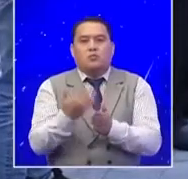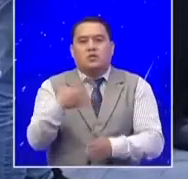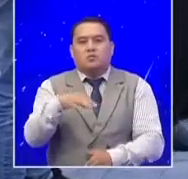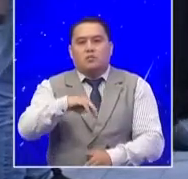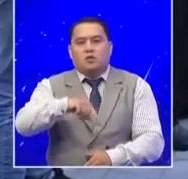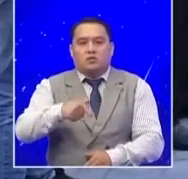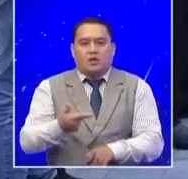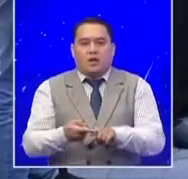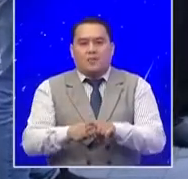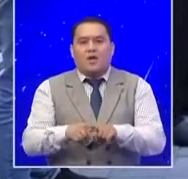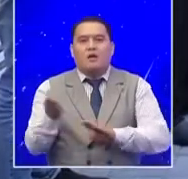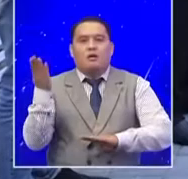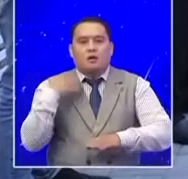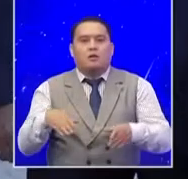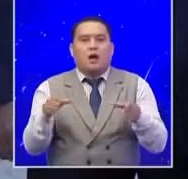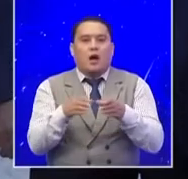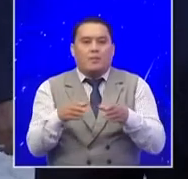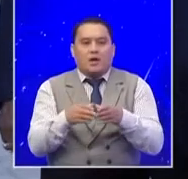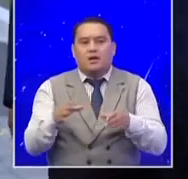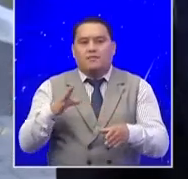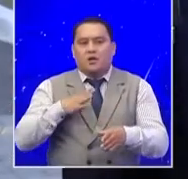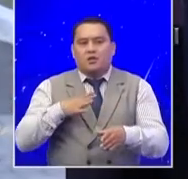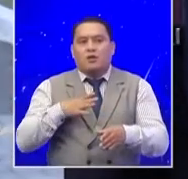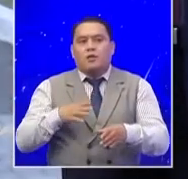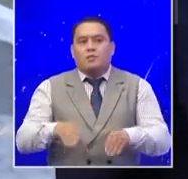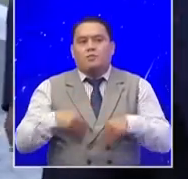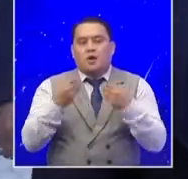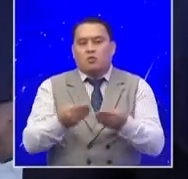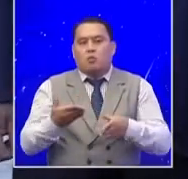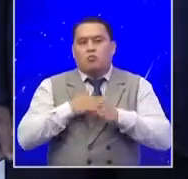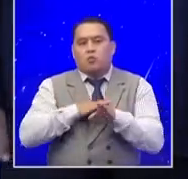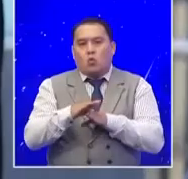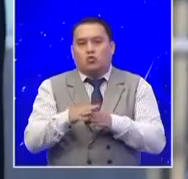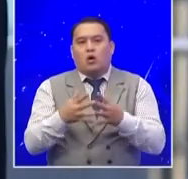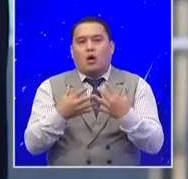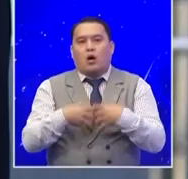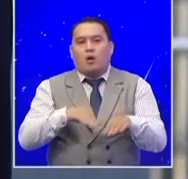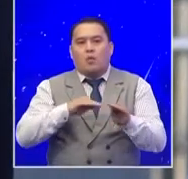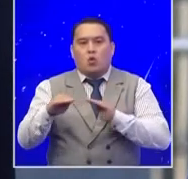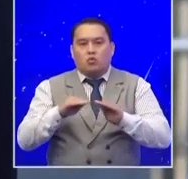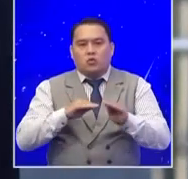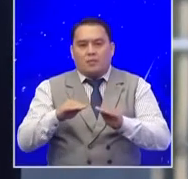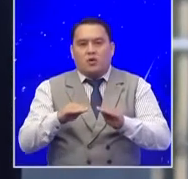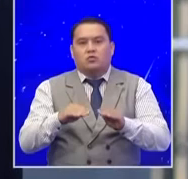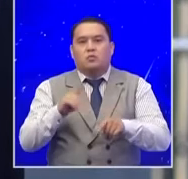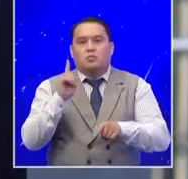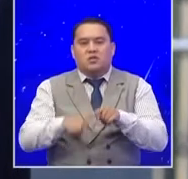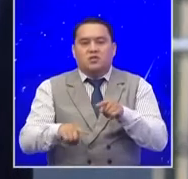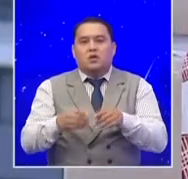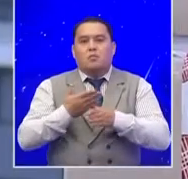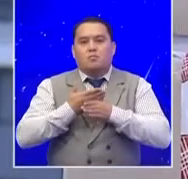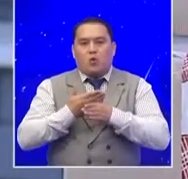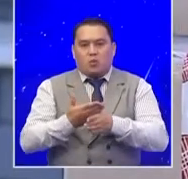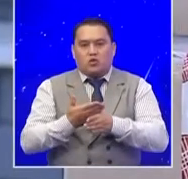более 50 миллионов тенге. Ранее компания безвозмездно передала полностью оборудованный реанимобиль для станции скорой